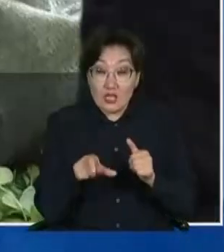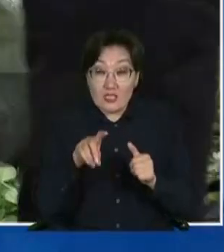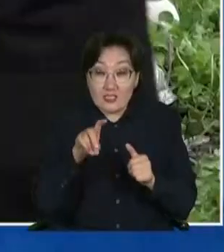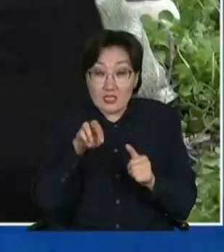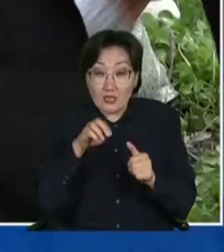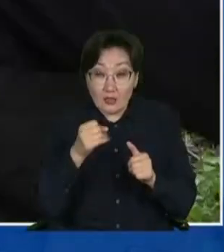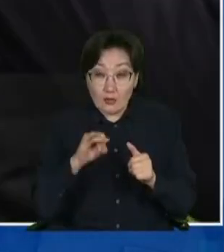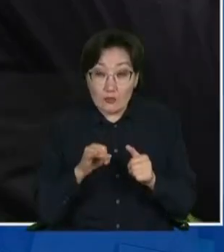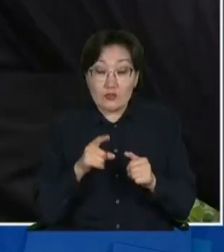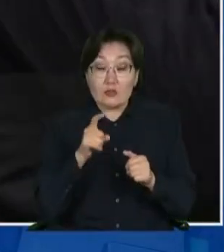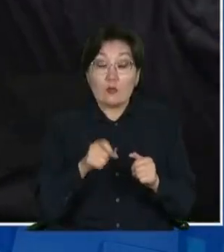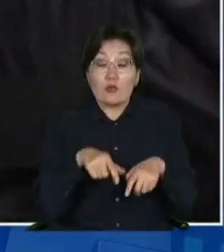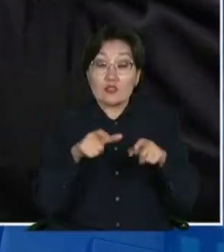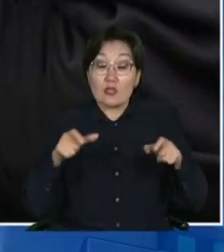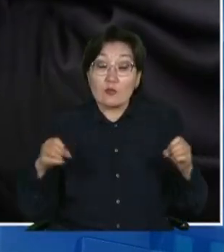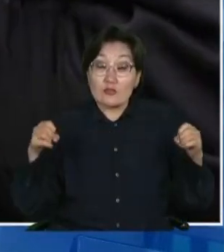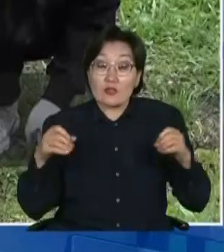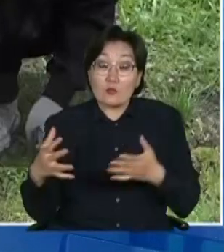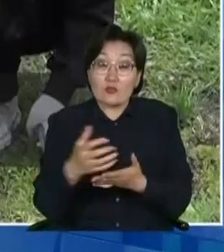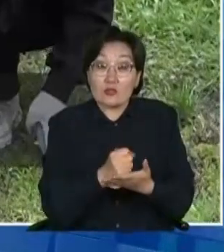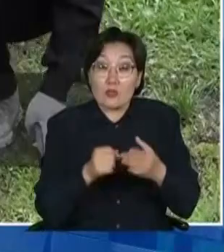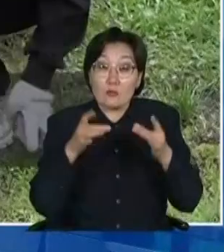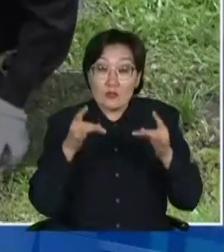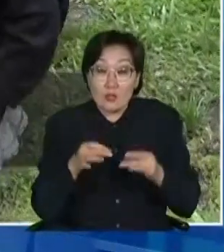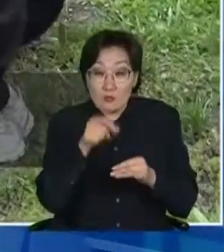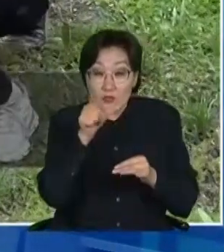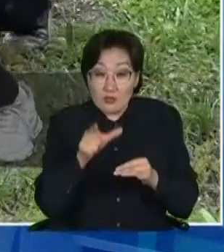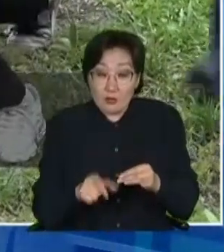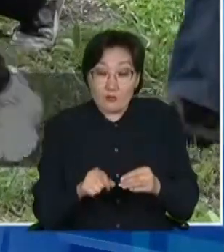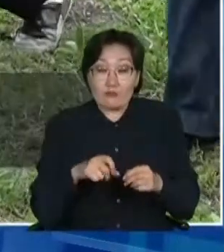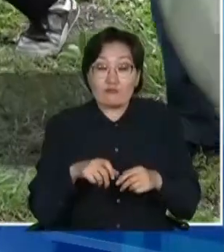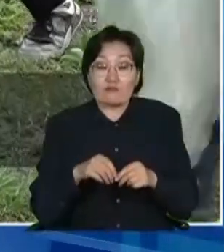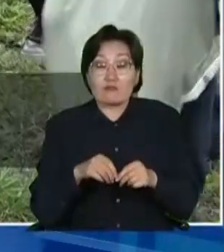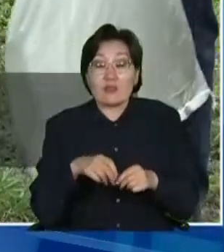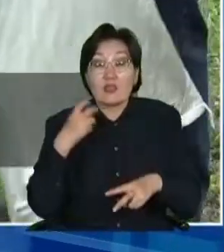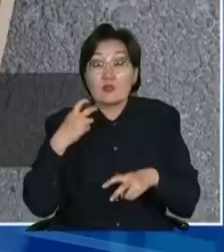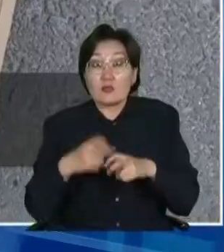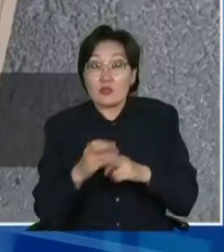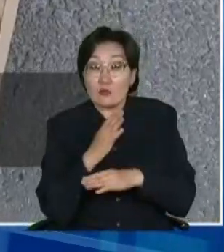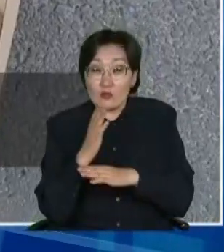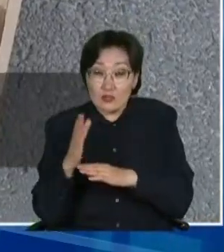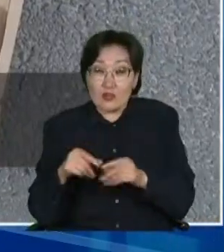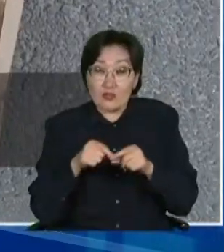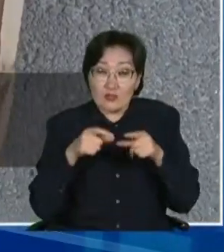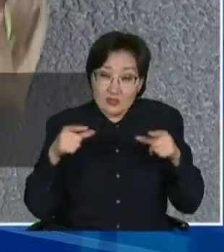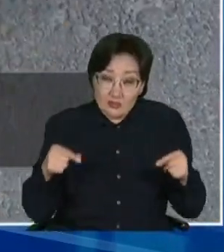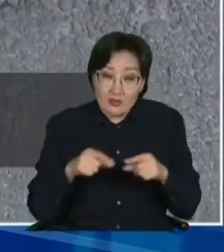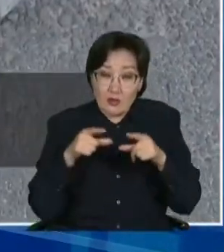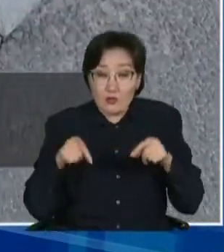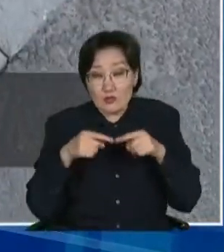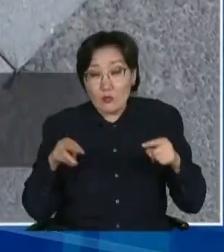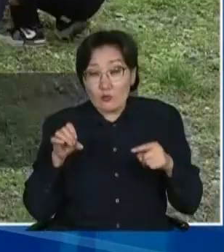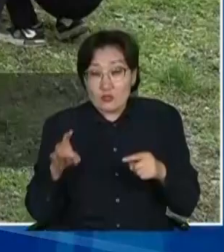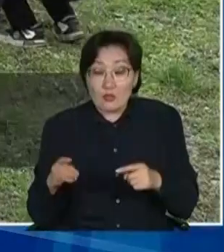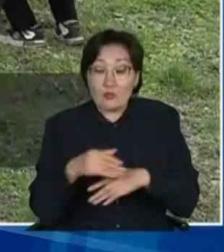Есентай. Сотни добровольцев собрали пластиковые бутылки, опавшие ветки, листья и прочий бытовой мусор. Маршрут активистов начался от